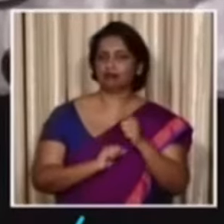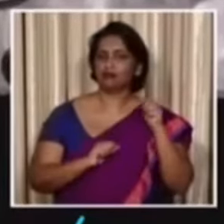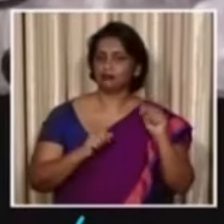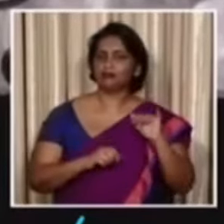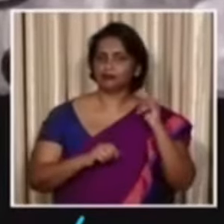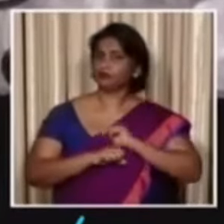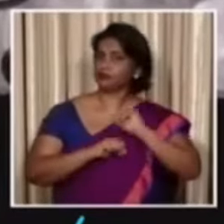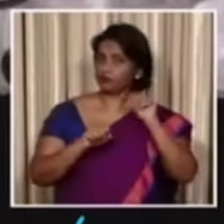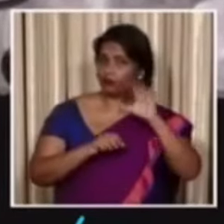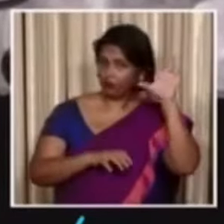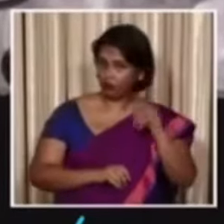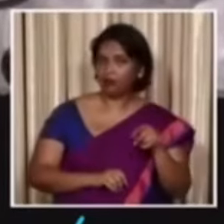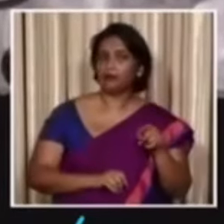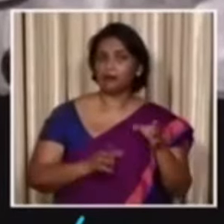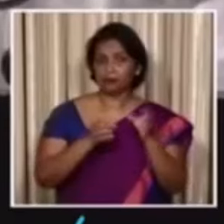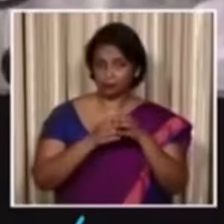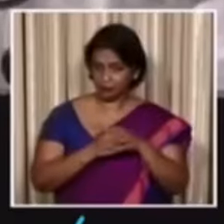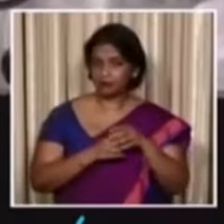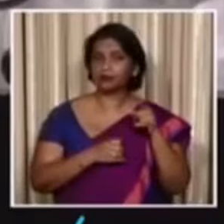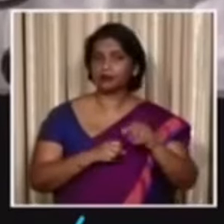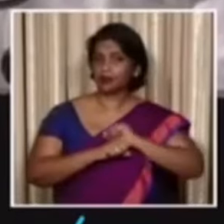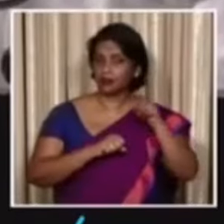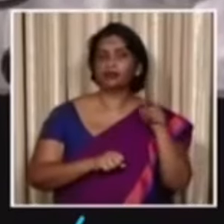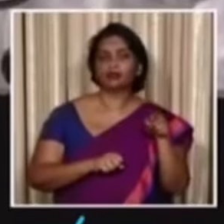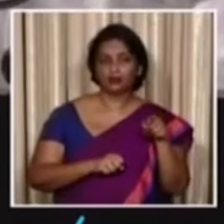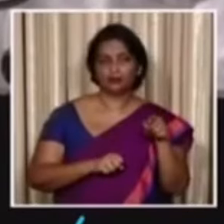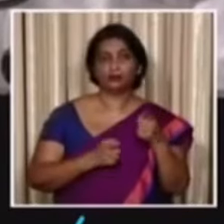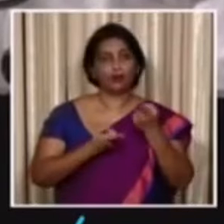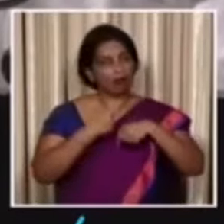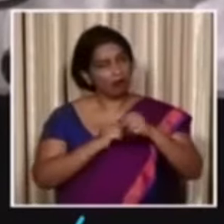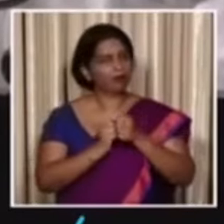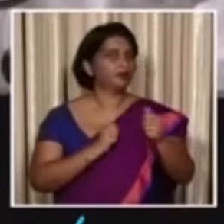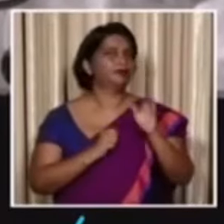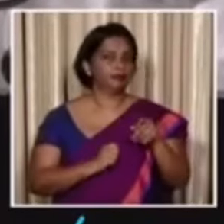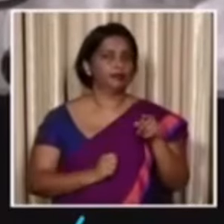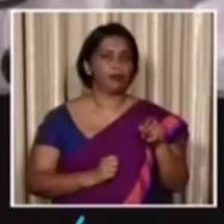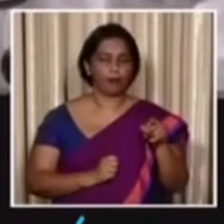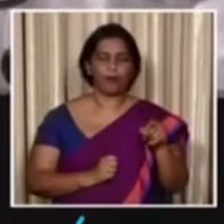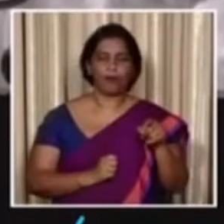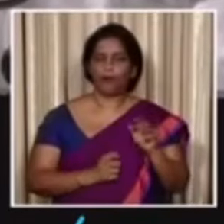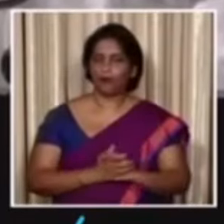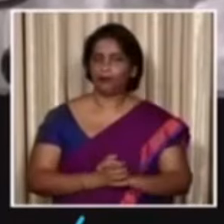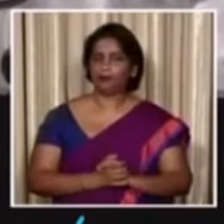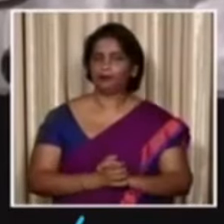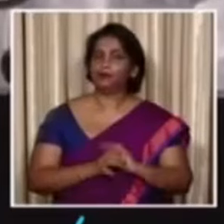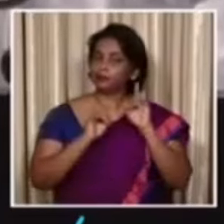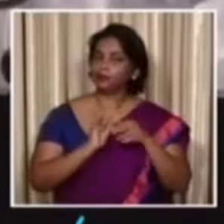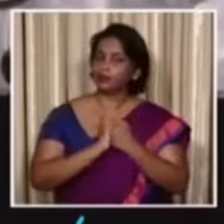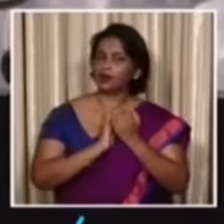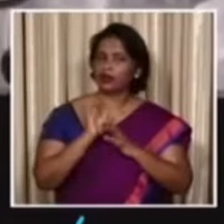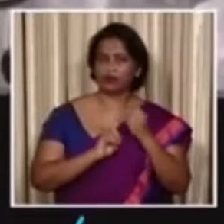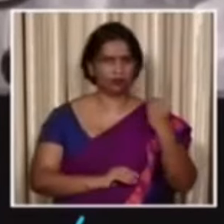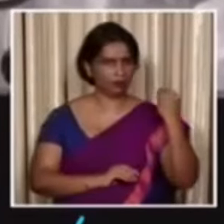සමහර වර්ජන ගෙනාපු පක්ෂවලට මේ වර්ජන ආපහු ආපසර ගෙනියන්න වුණා. ආපසර හරව ගන්න වුණා. කරවපත් උනේ මේ